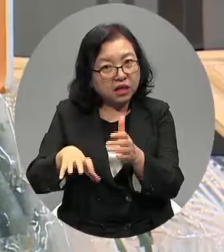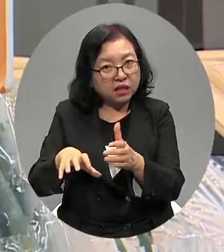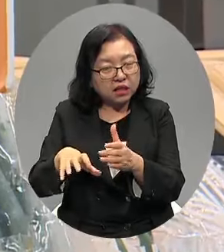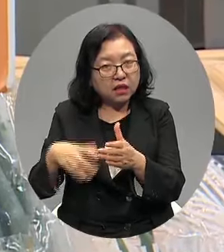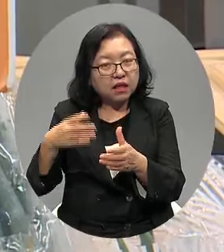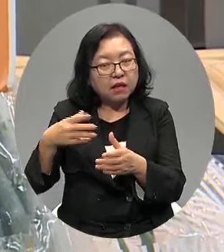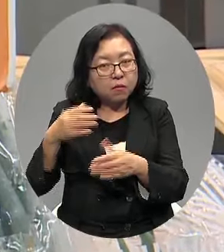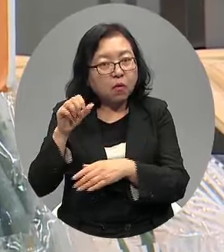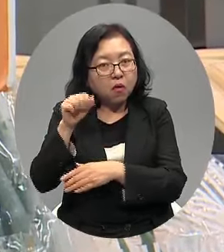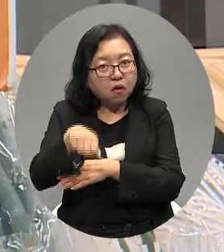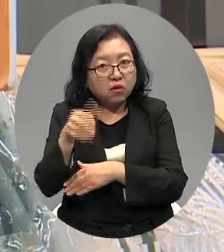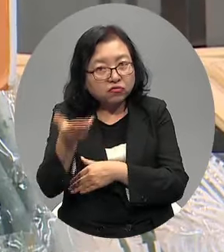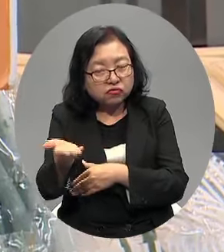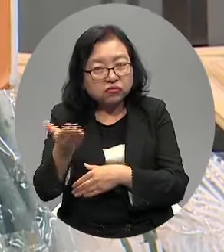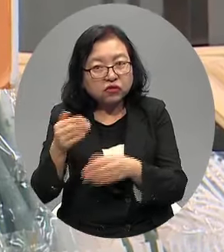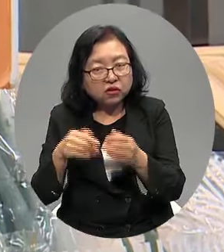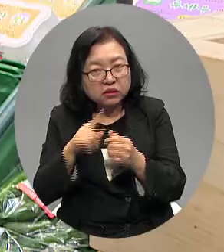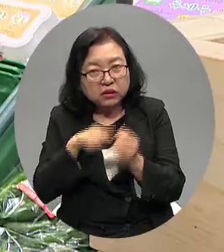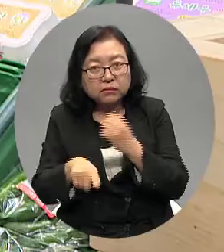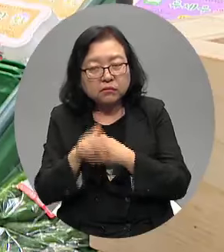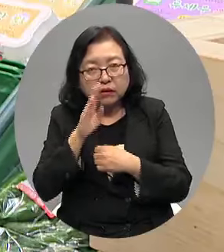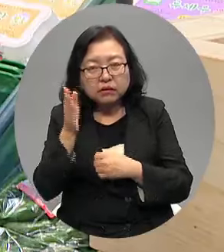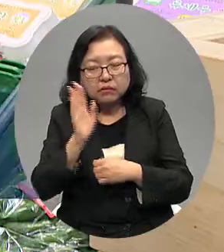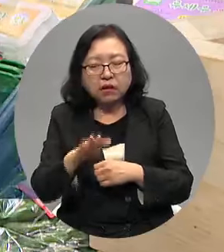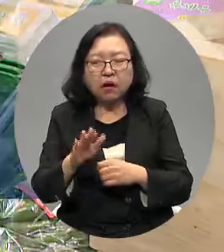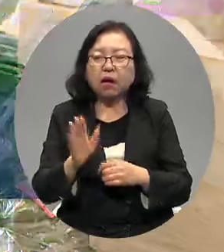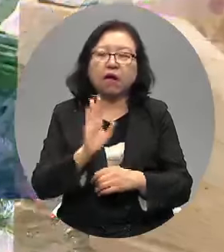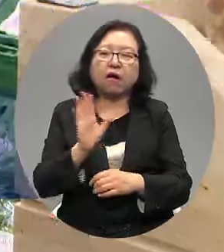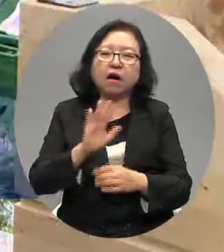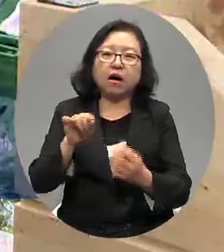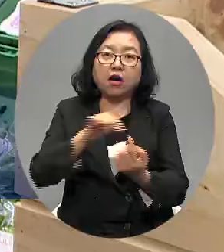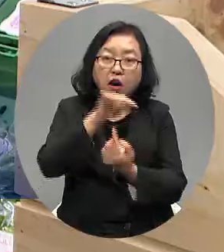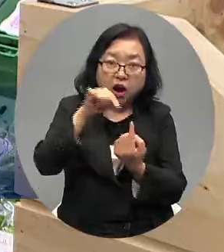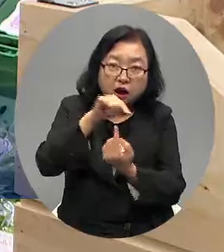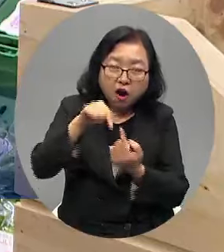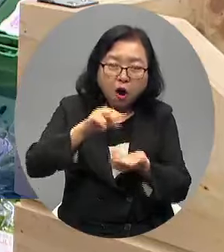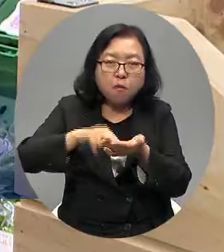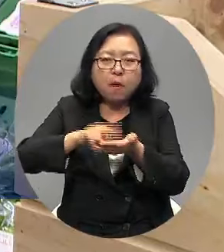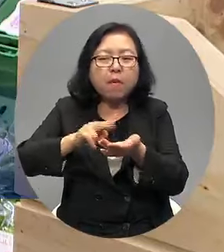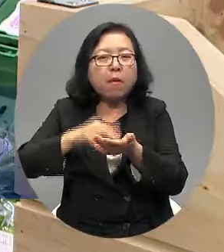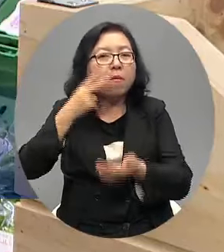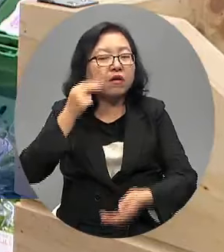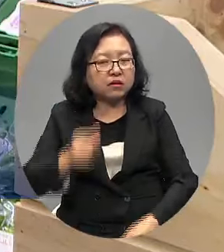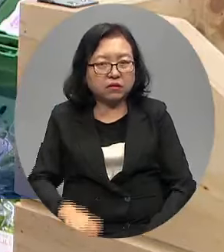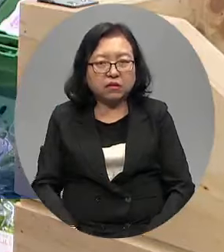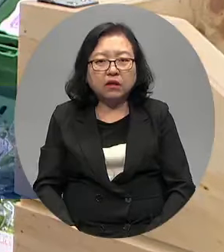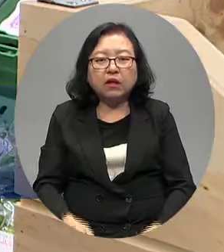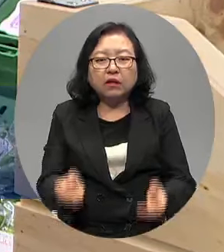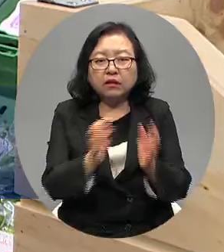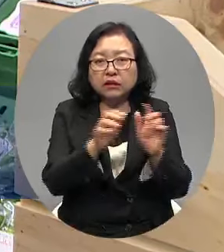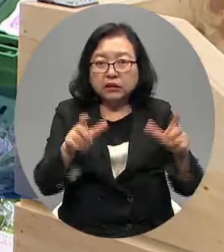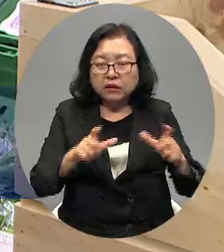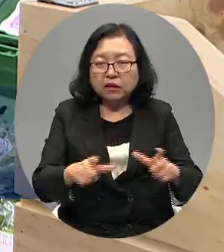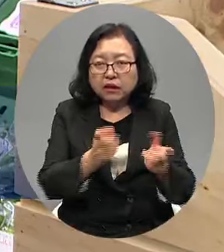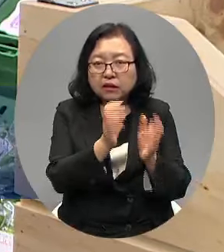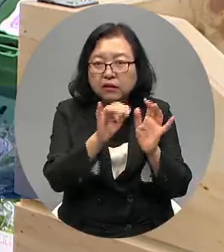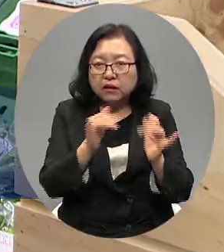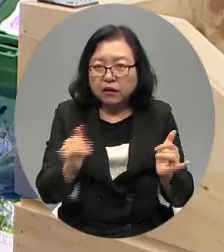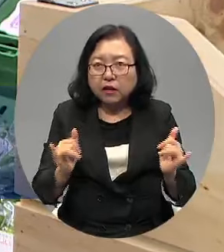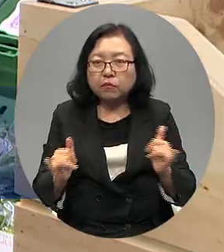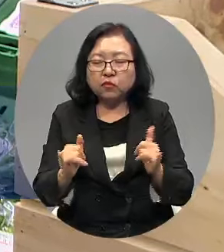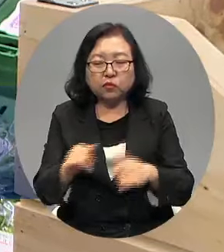일방적인 희생은 아니었습니다. 작년에 입점을 하게 되었고 지역 소비자들의 지역 상품에 대한 호감과